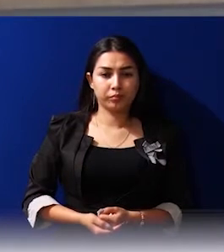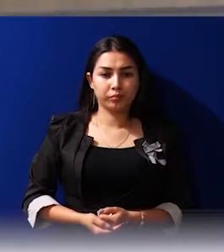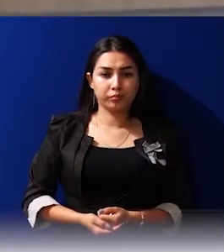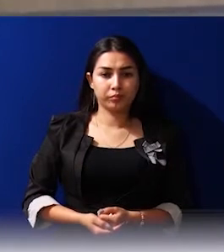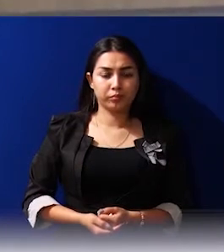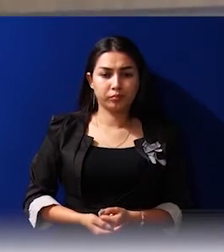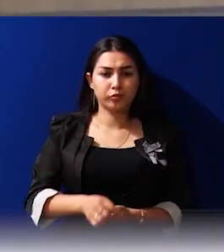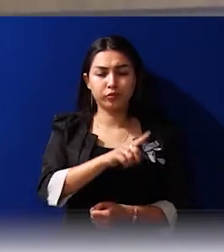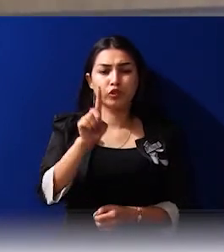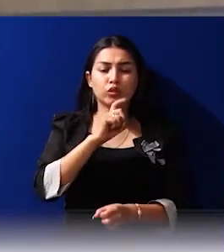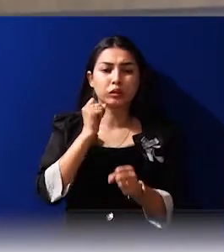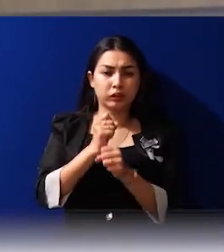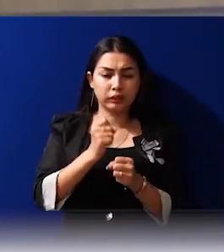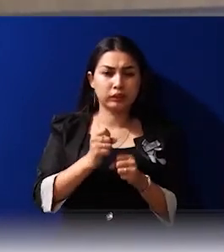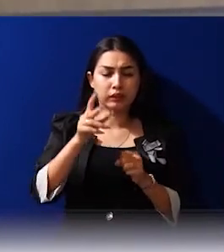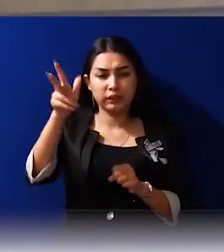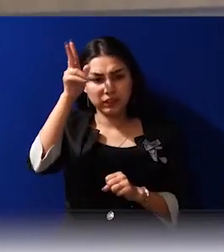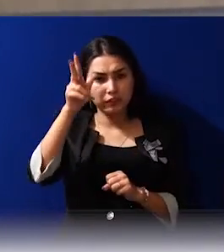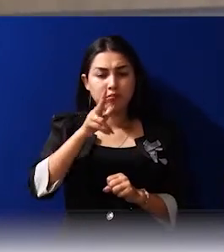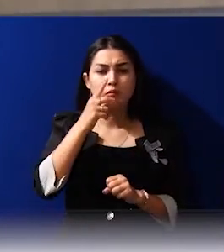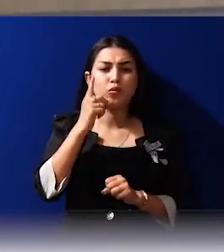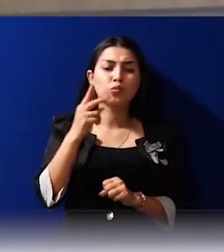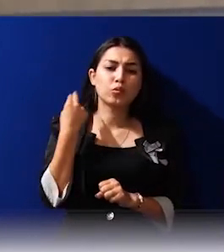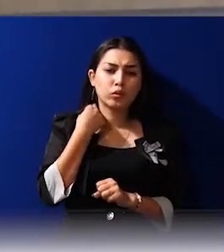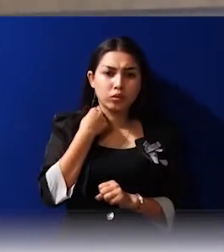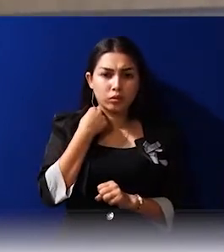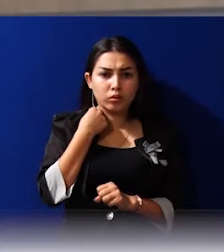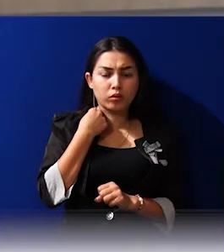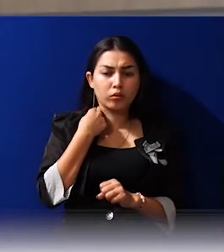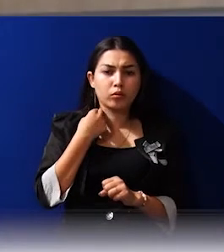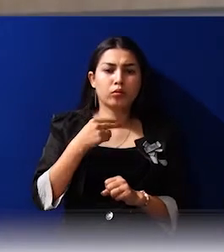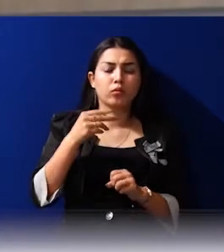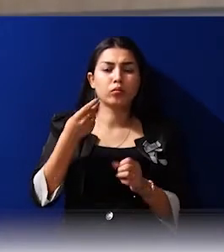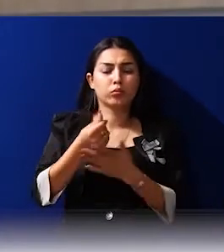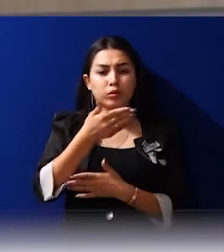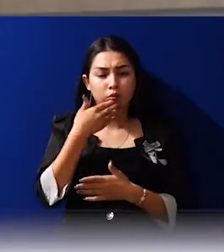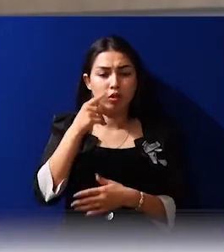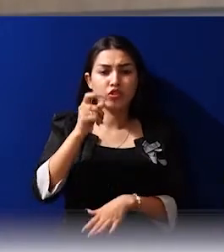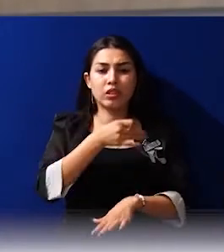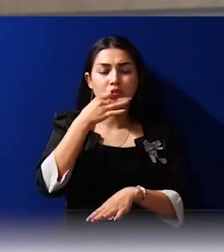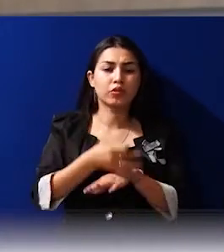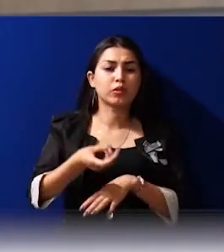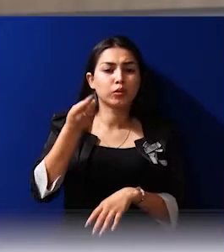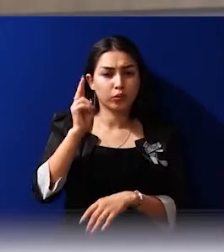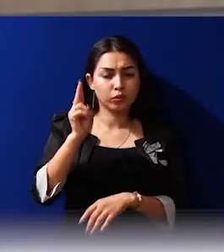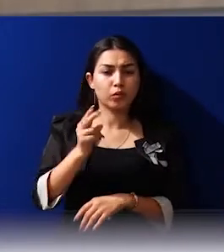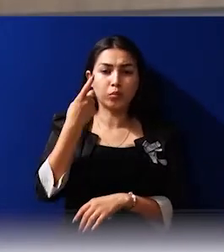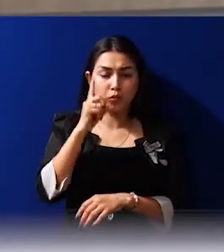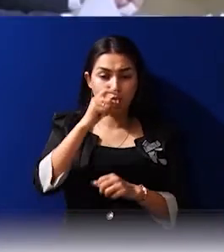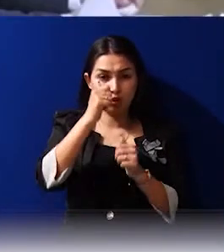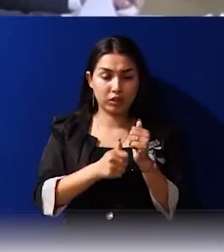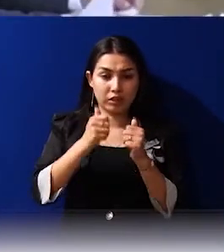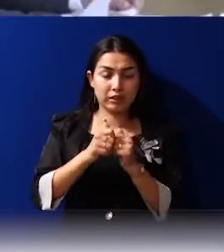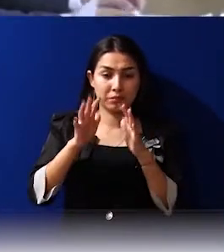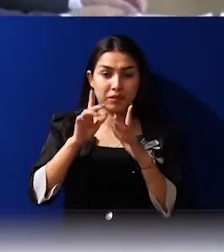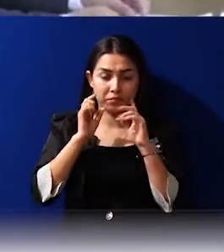Вы чем занимались эти 3 месяца? Почему долги до сих пор не погашены? Кто должен нести ответственность за это? Почему на каждом